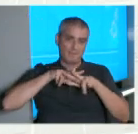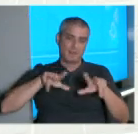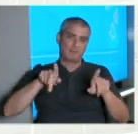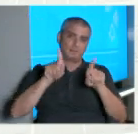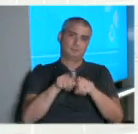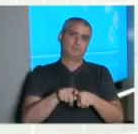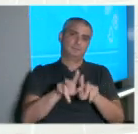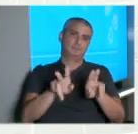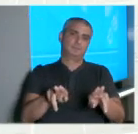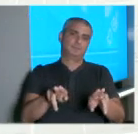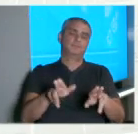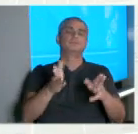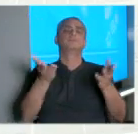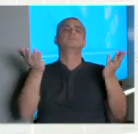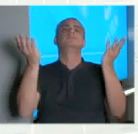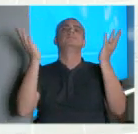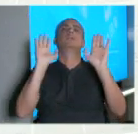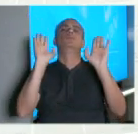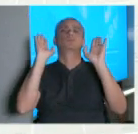לעולם עומדת. זהו.